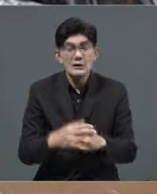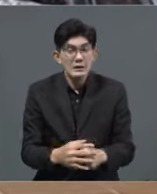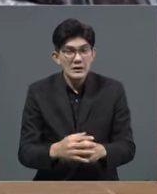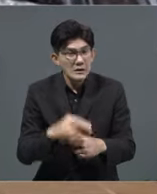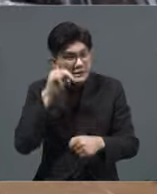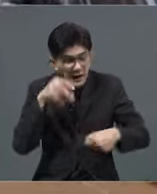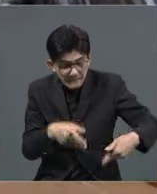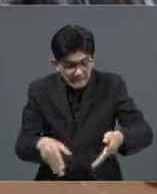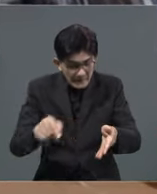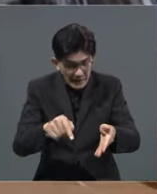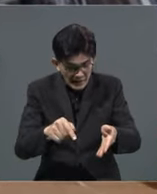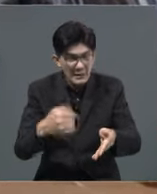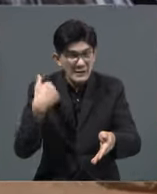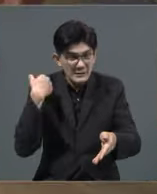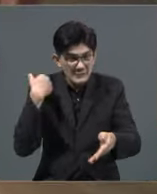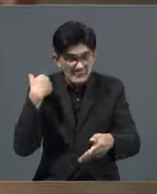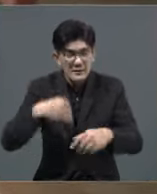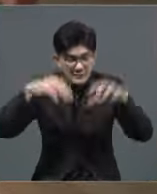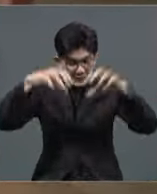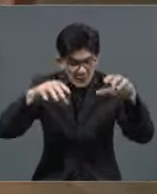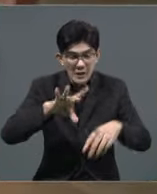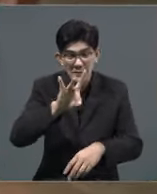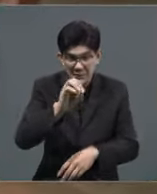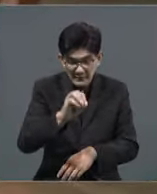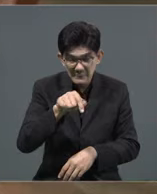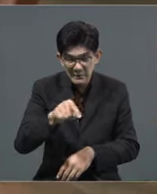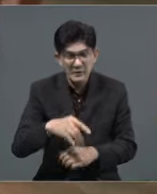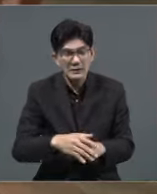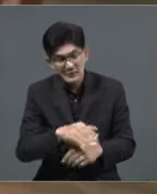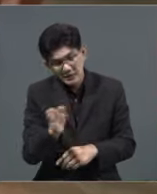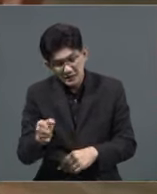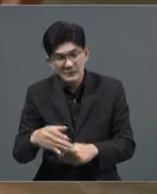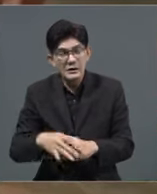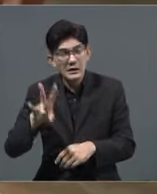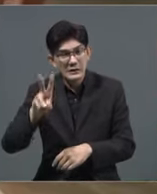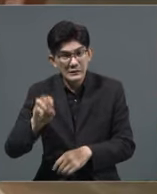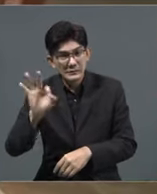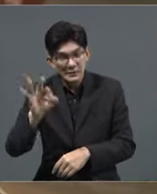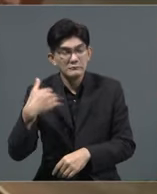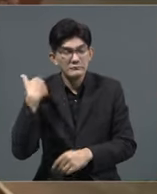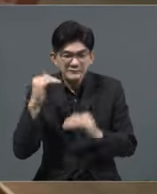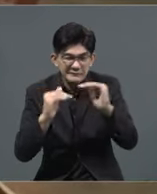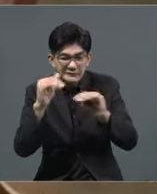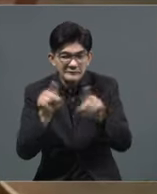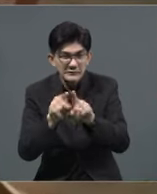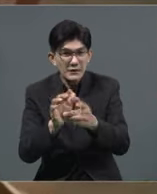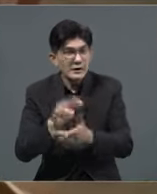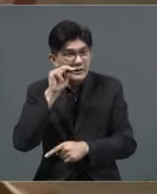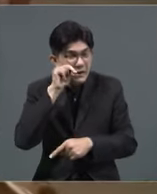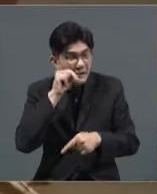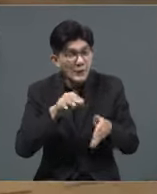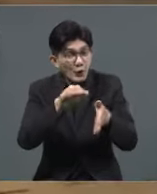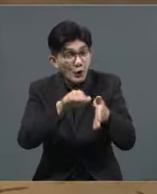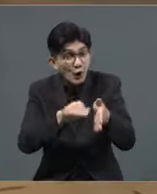แม่น้ำสงครามอยู่นะ80มิลลิเมตรครับรองลงมาที่อำเภอบ้านแพงก็ใกล้เคียงกัน79มิลลิเมตรนะครับระดับน้ำโขงที่ลดล